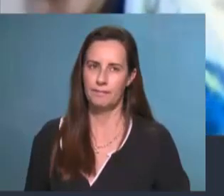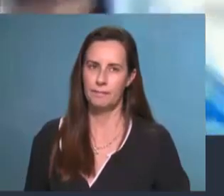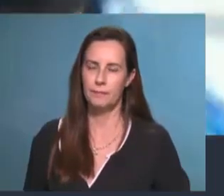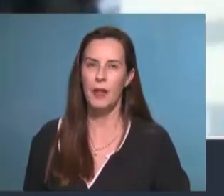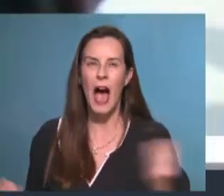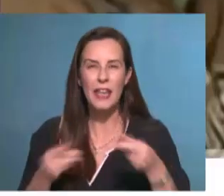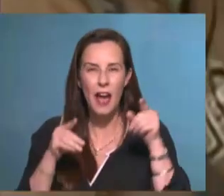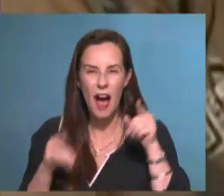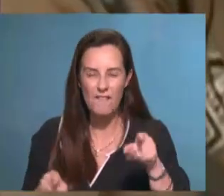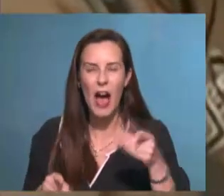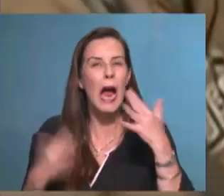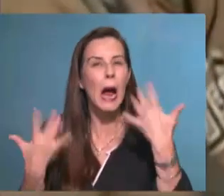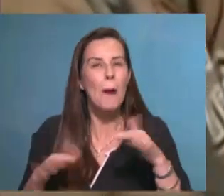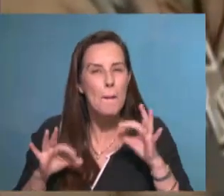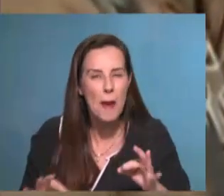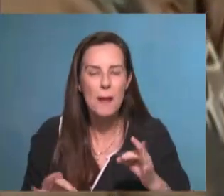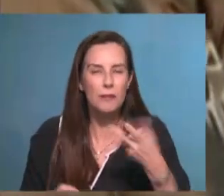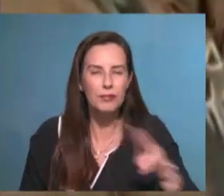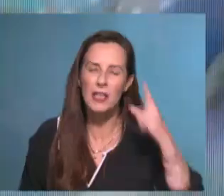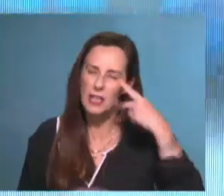הזה עוד יוודאו בימים הבאים.